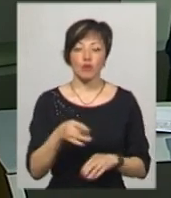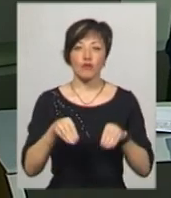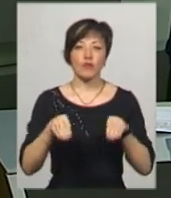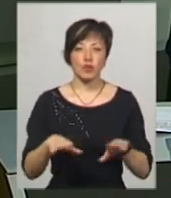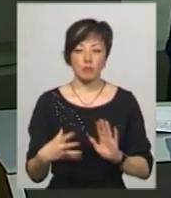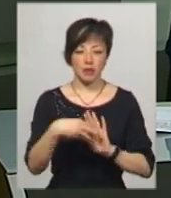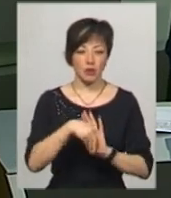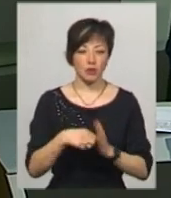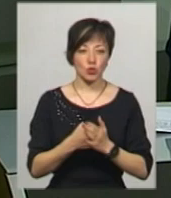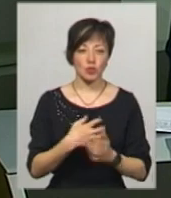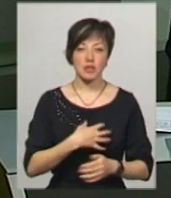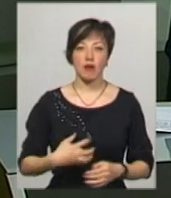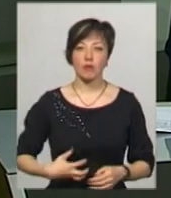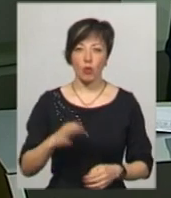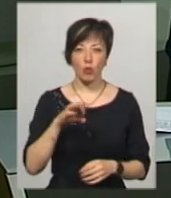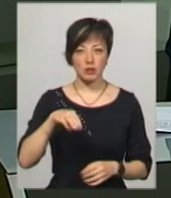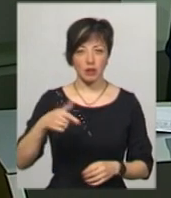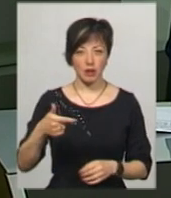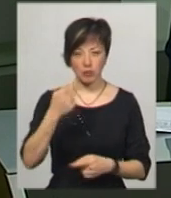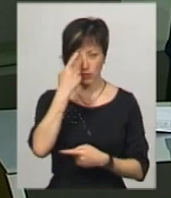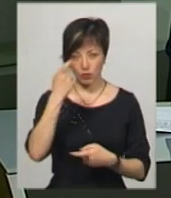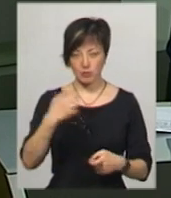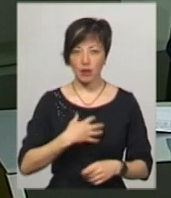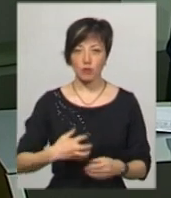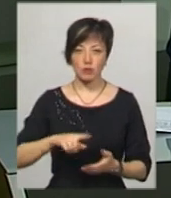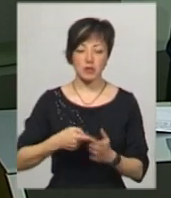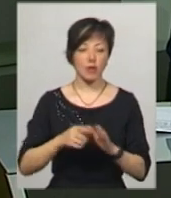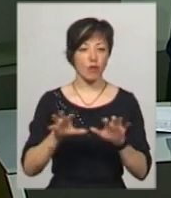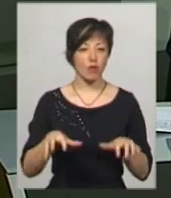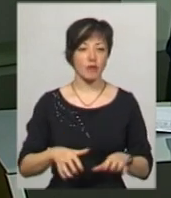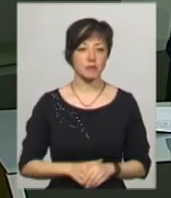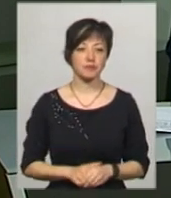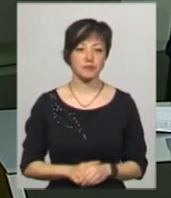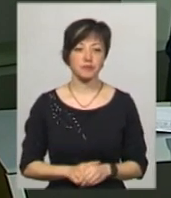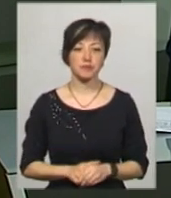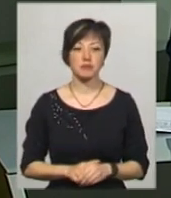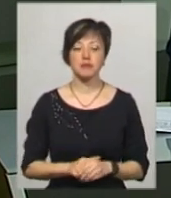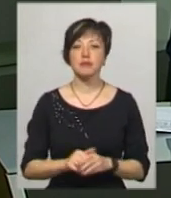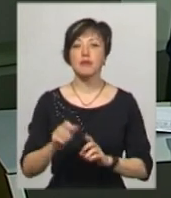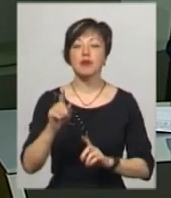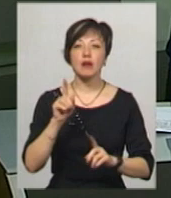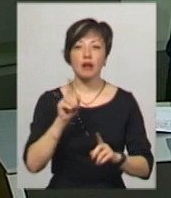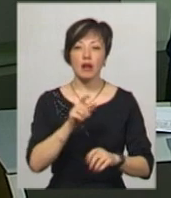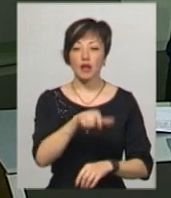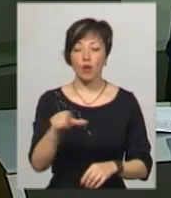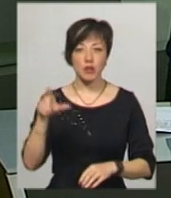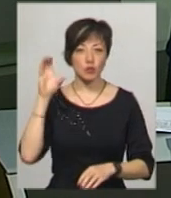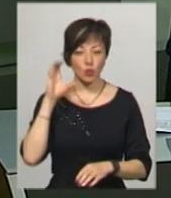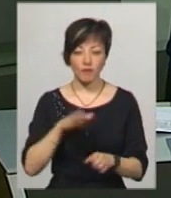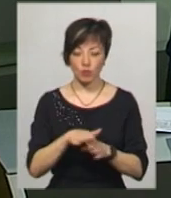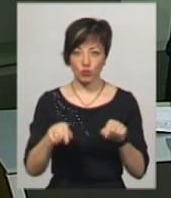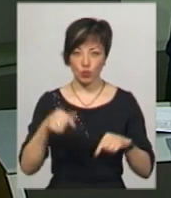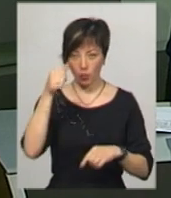вирішила приєднатись до Славутської ОТГ, повідомив Славутський міський голова Василь Сидор. На громадських слуханнях, які відбулись цього